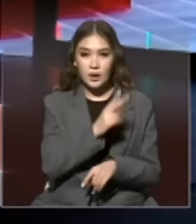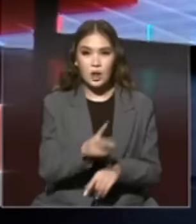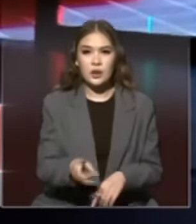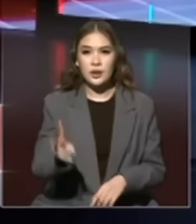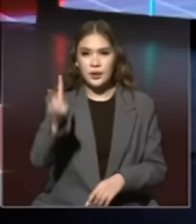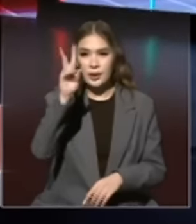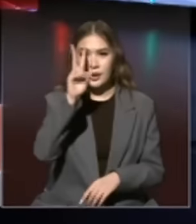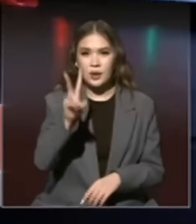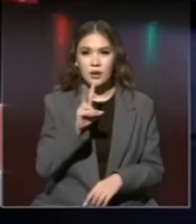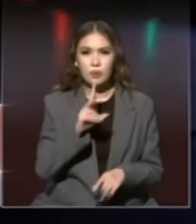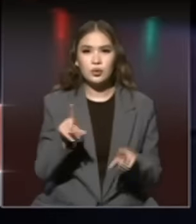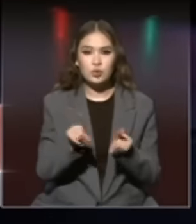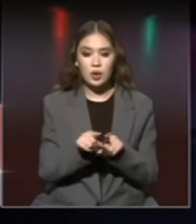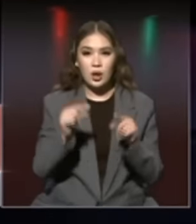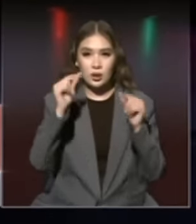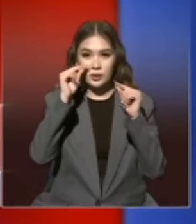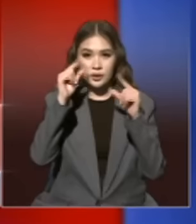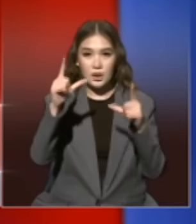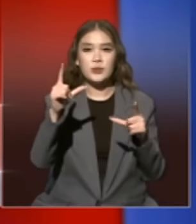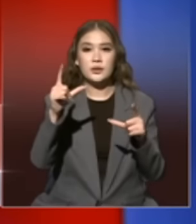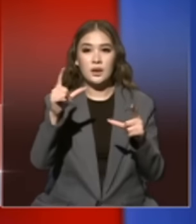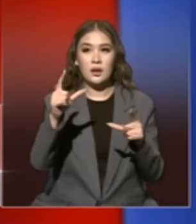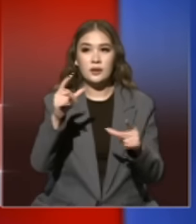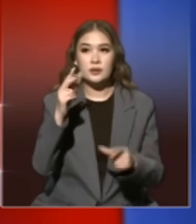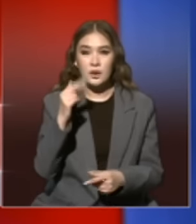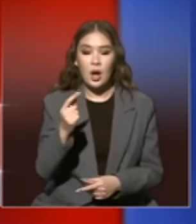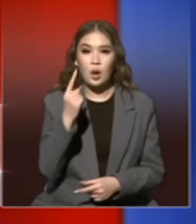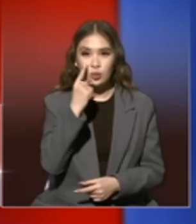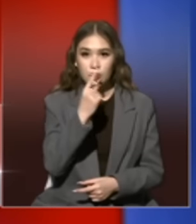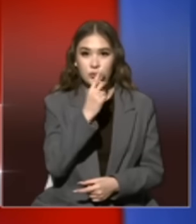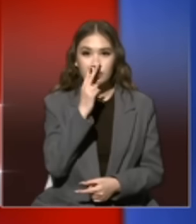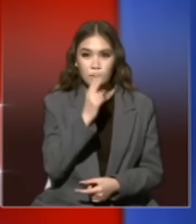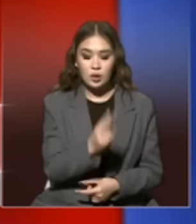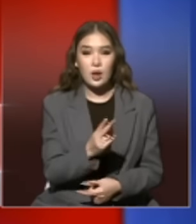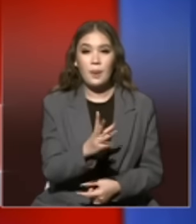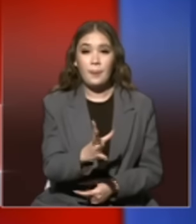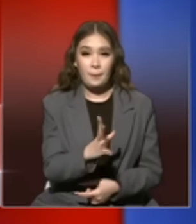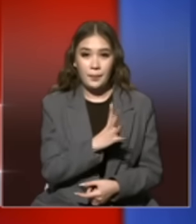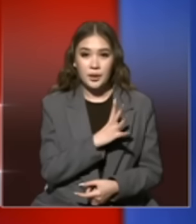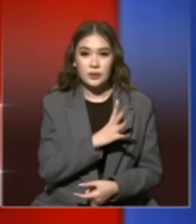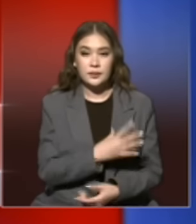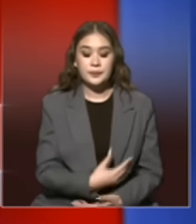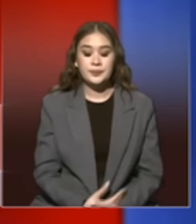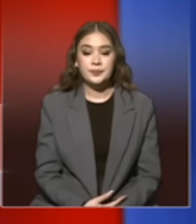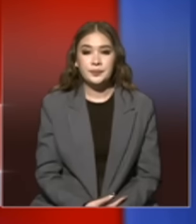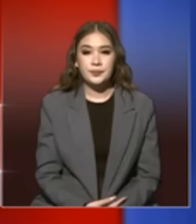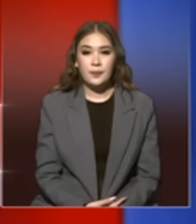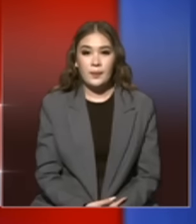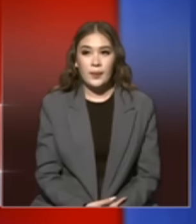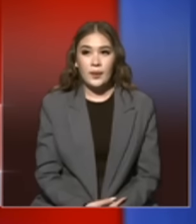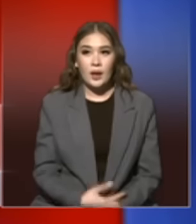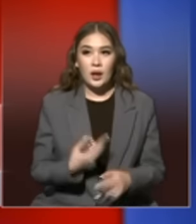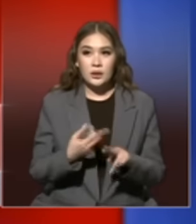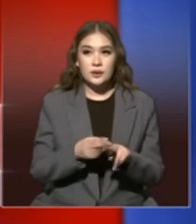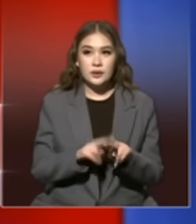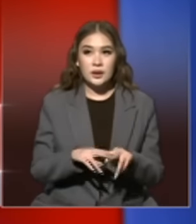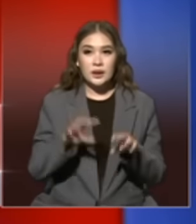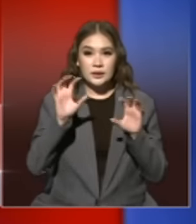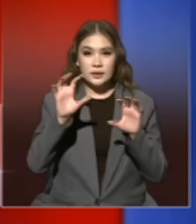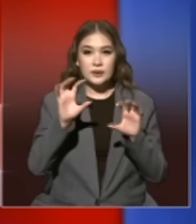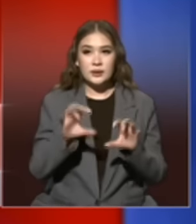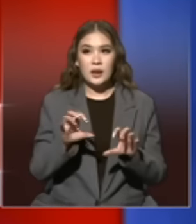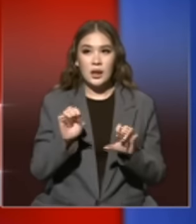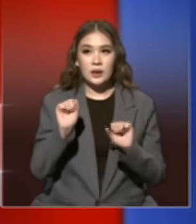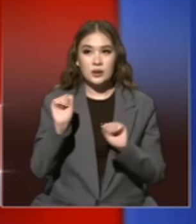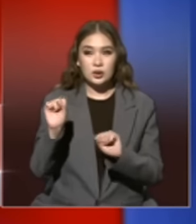не екенін түсінді, көз ашылды. Түсінді, не екенін көзбен көріп, соның ішіне отқандай болды ғой, былайша айтқанда, шынын айтқанда. Былайша заңгерлердің өзі де